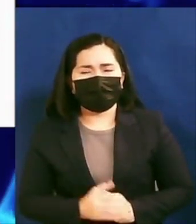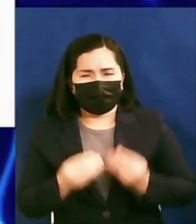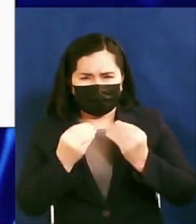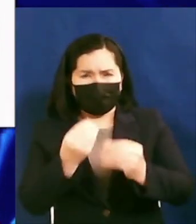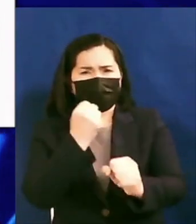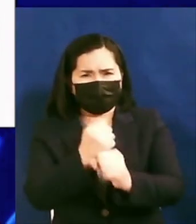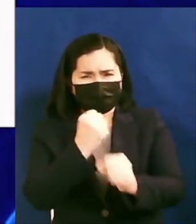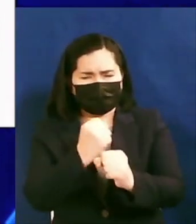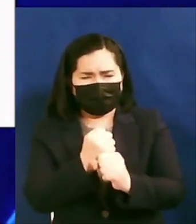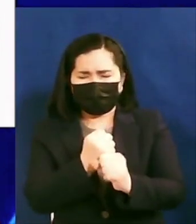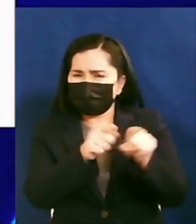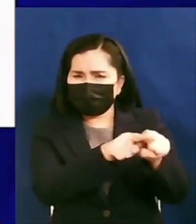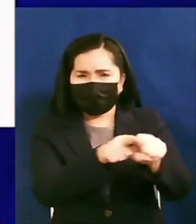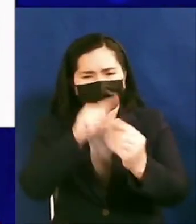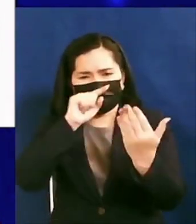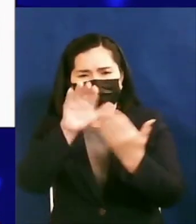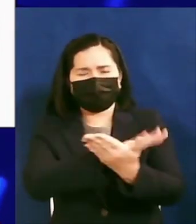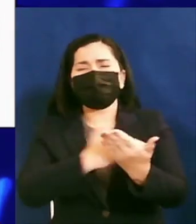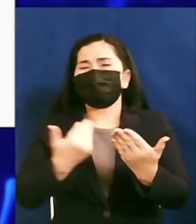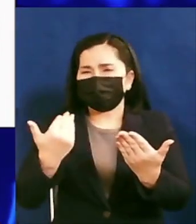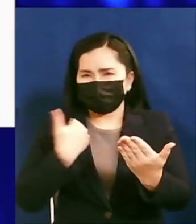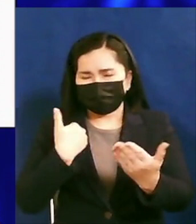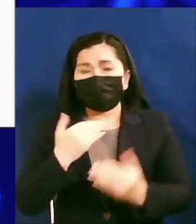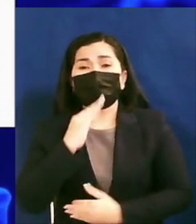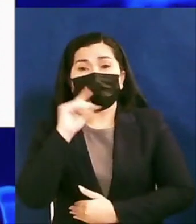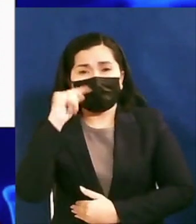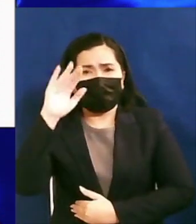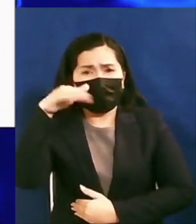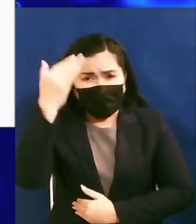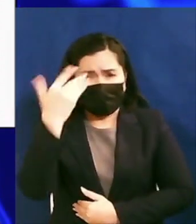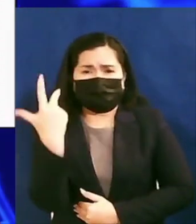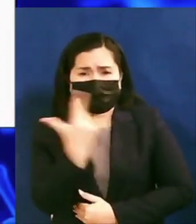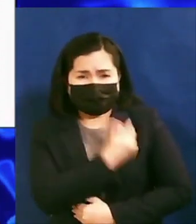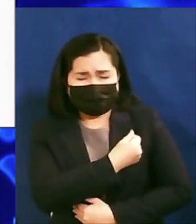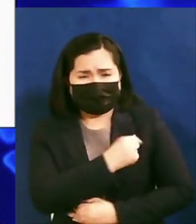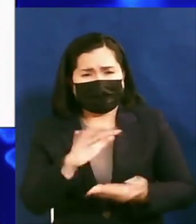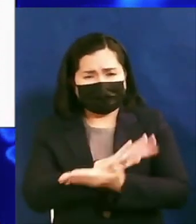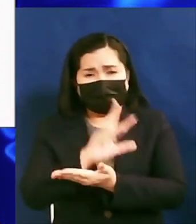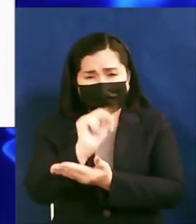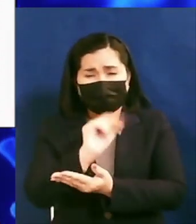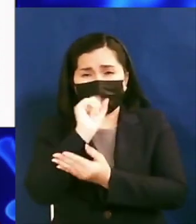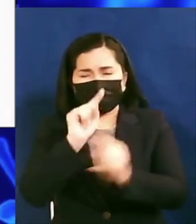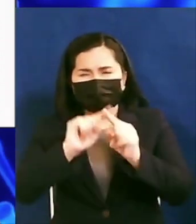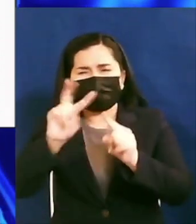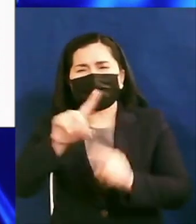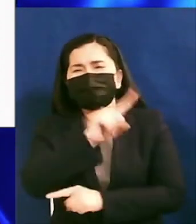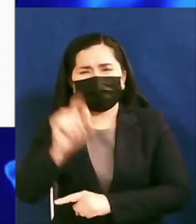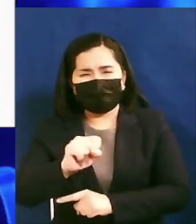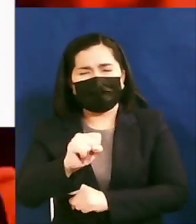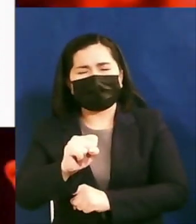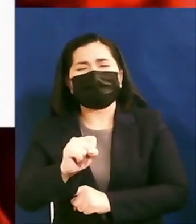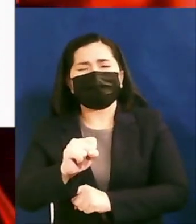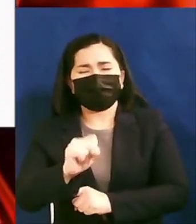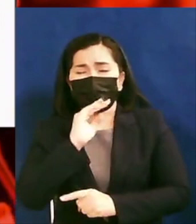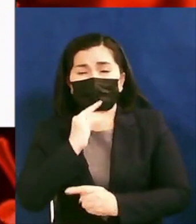ไปทั่วประเทศแล้วนะครับท่านที่อาจจะไปฉีดอยู่ก่อนและในใบนัดหมายยังเป็นเข็มที่2ยังเป็นซิโนแวคอยู่นะครับหาก